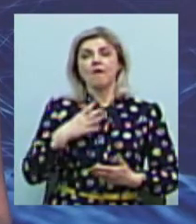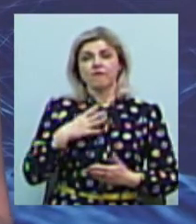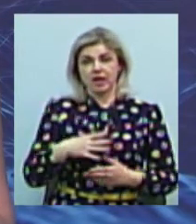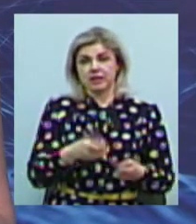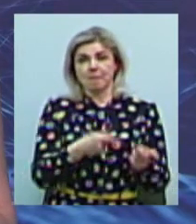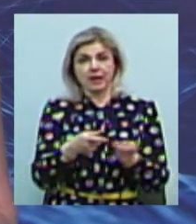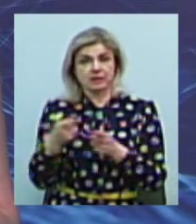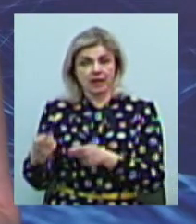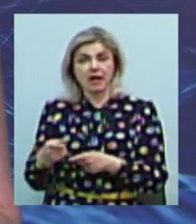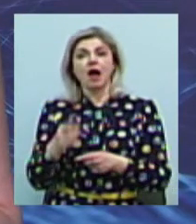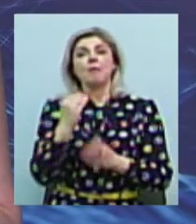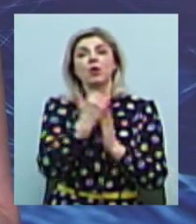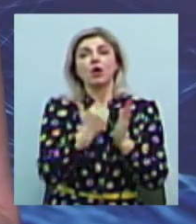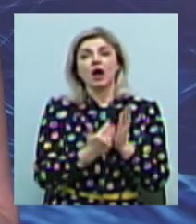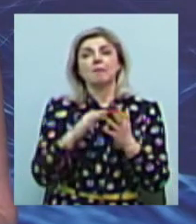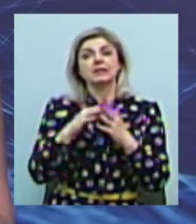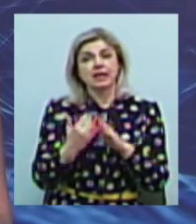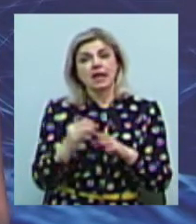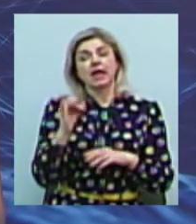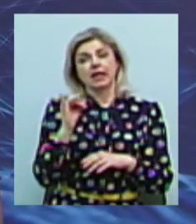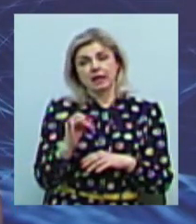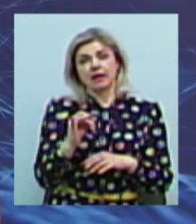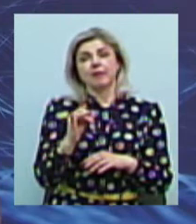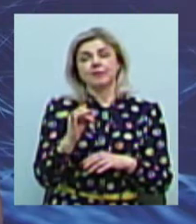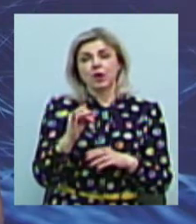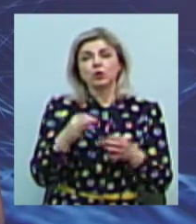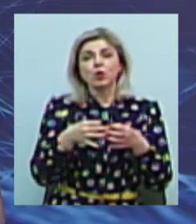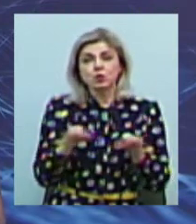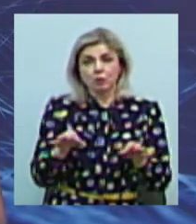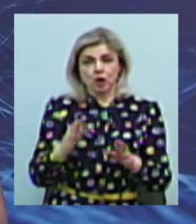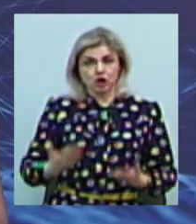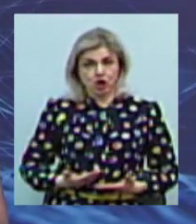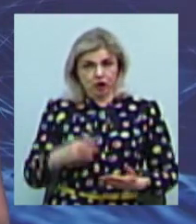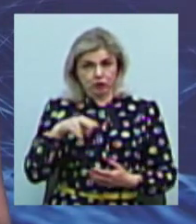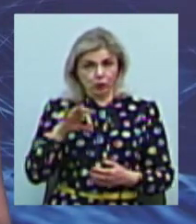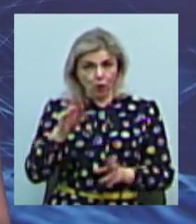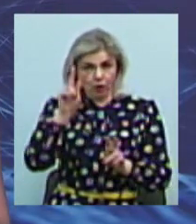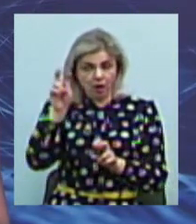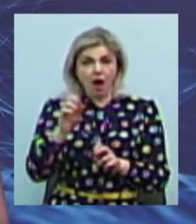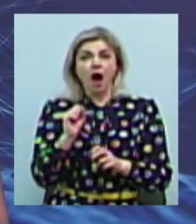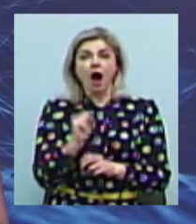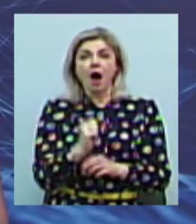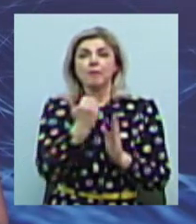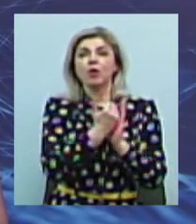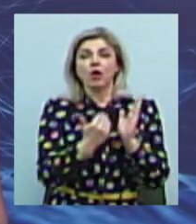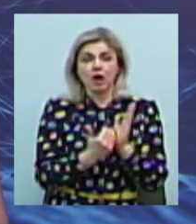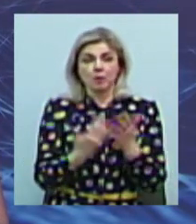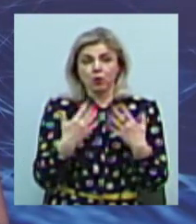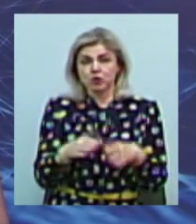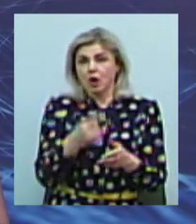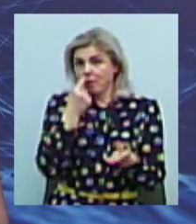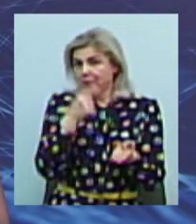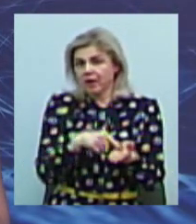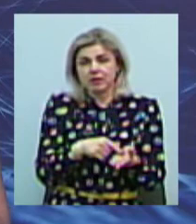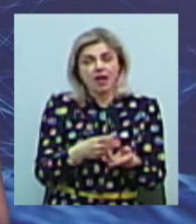у селі» і програма «Доступне житло». Але програма «Доступне житло» вона вже виявилась не таким і доступним, тому